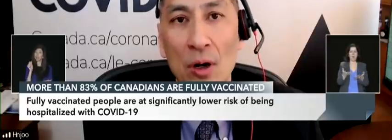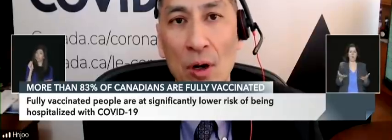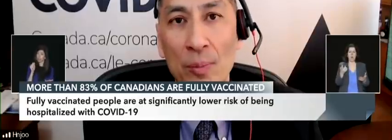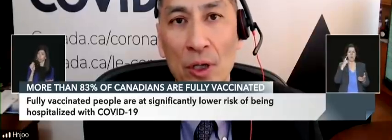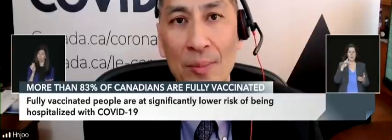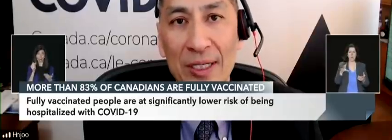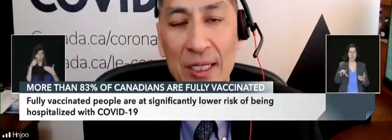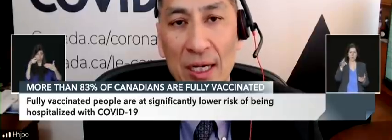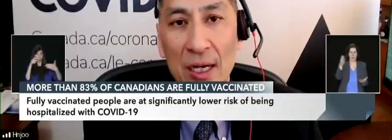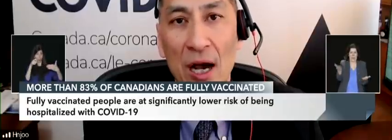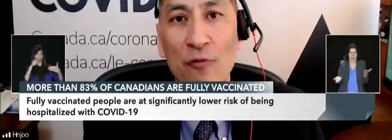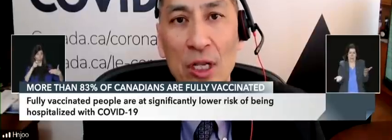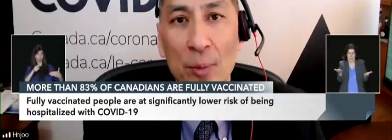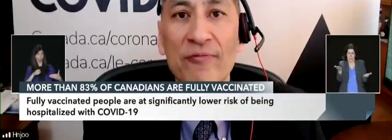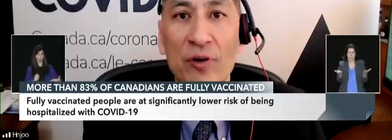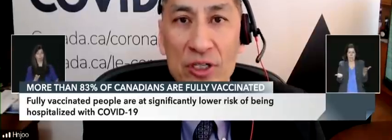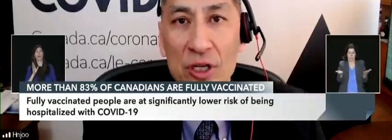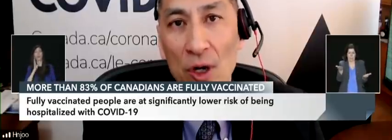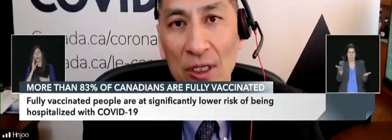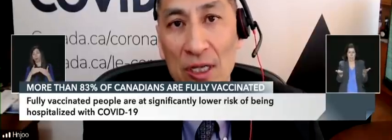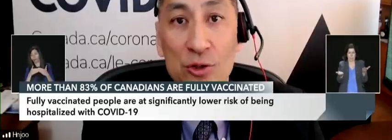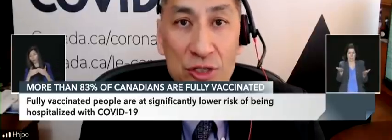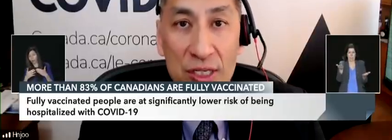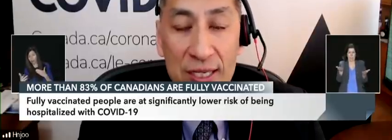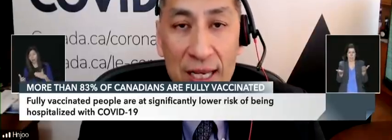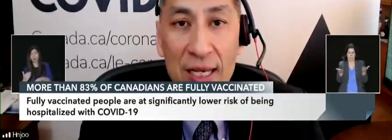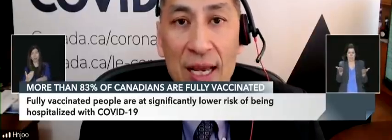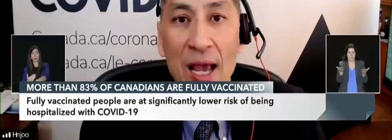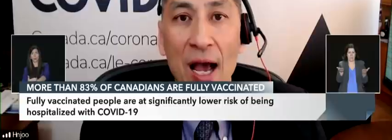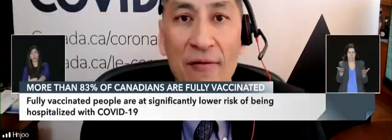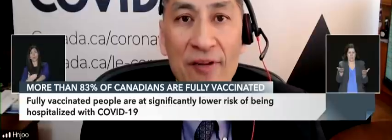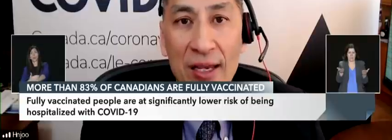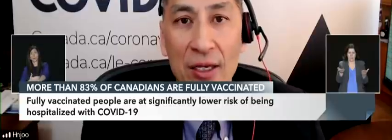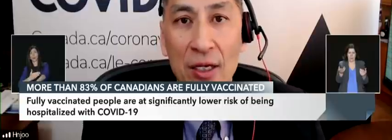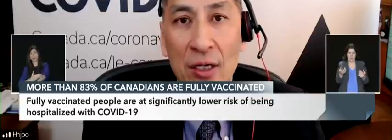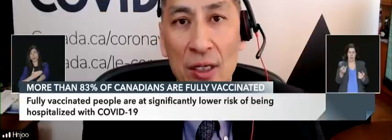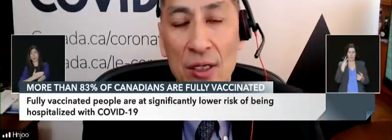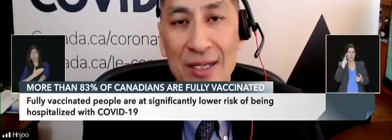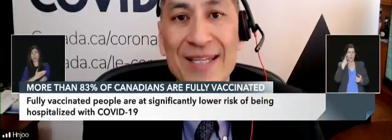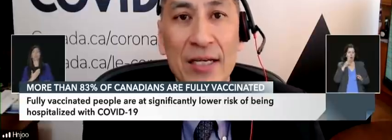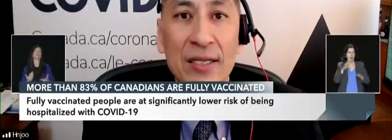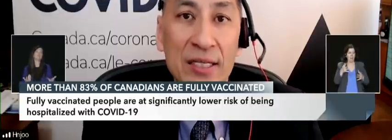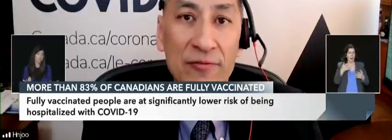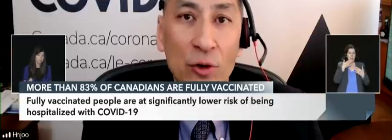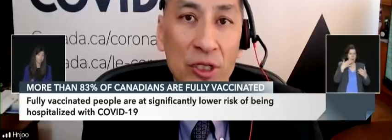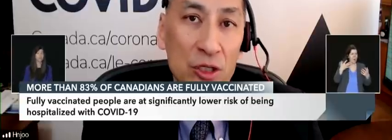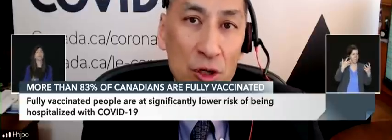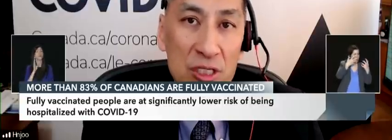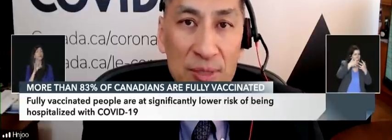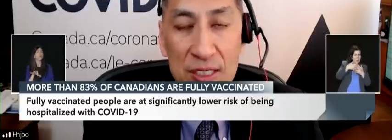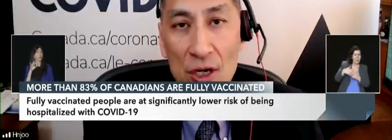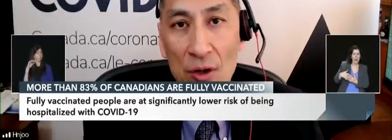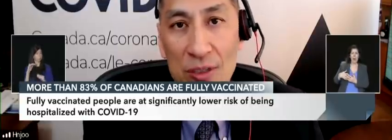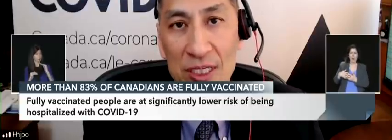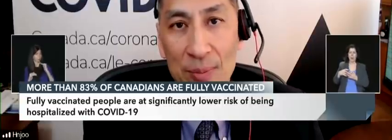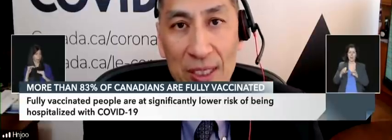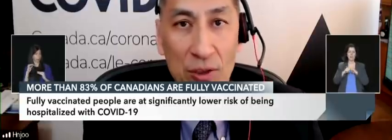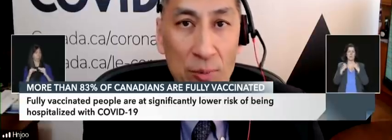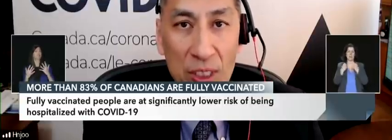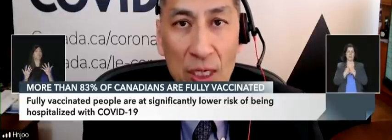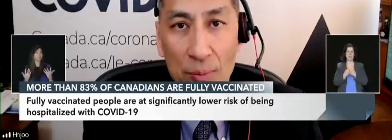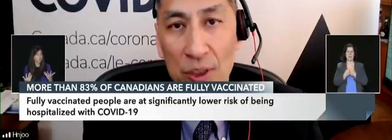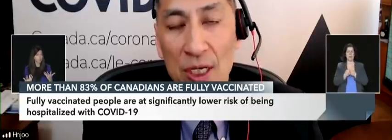équilibre, comment on peut, comme on dit, avoir le bon fonctionnement de la société avec un certain niveau de